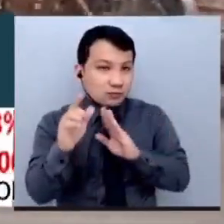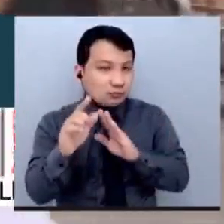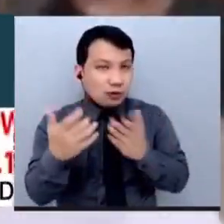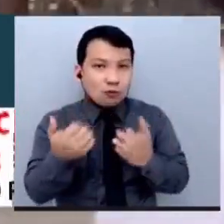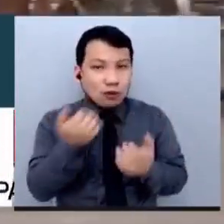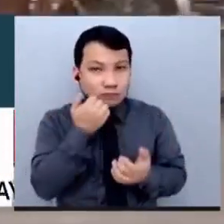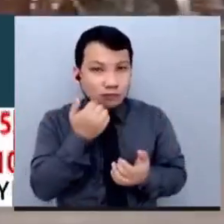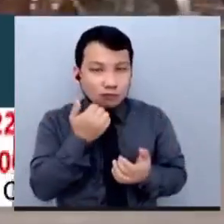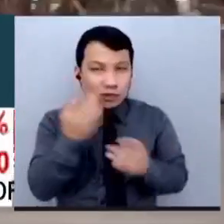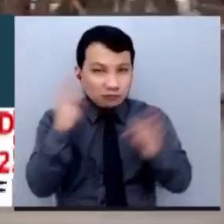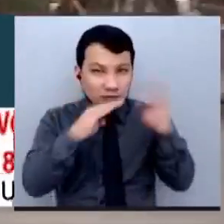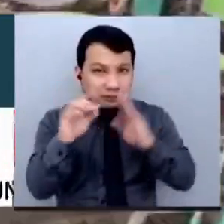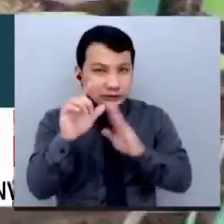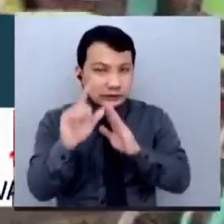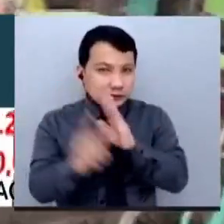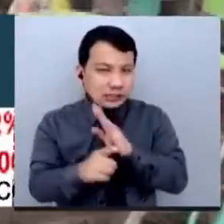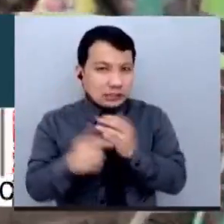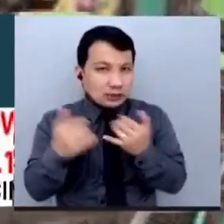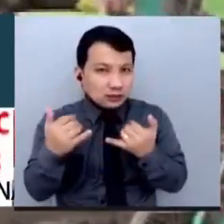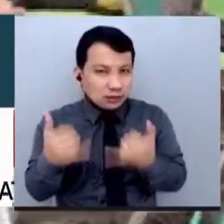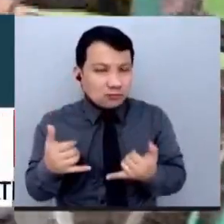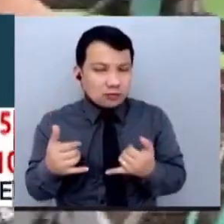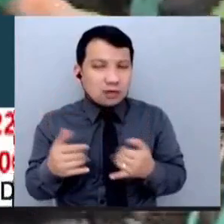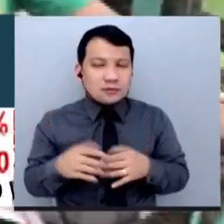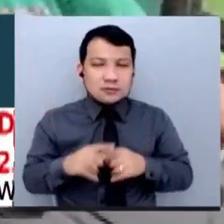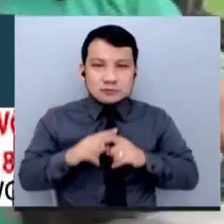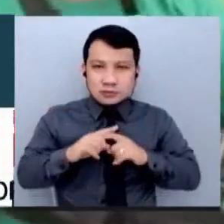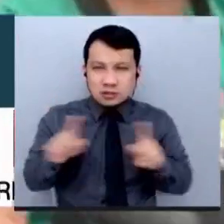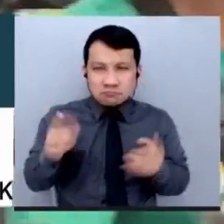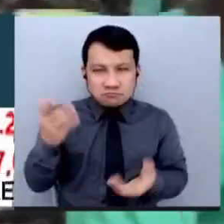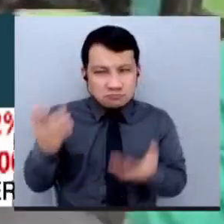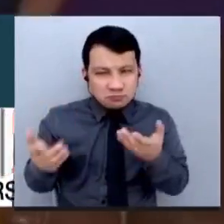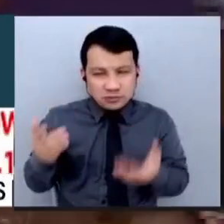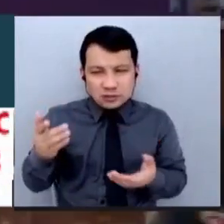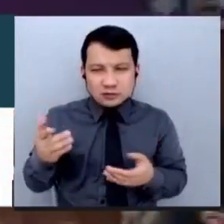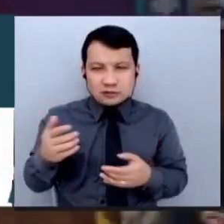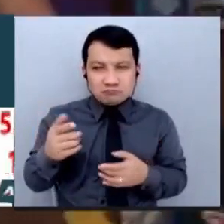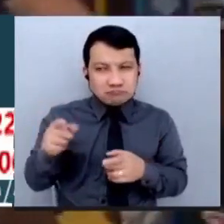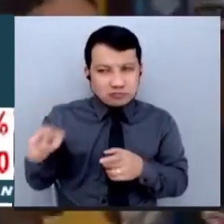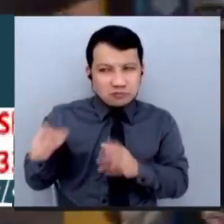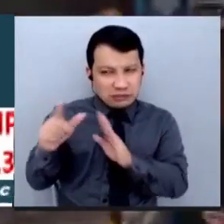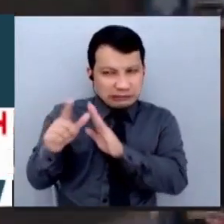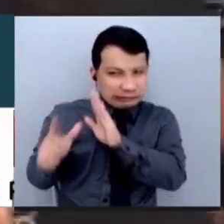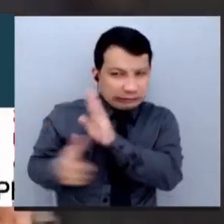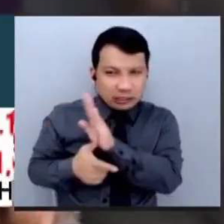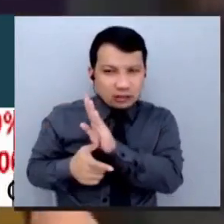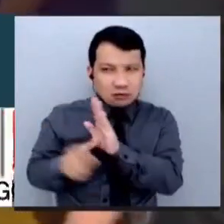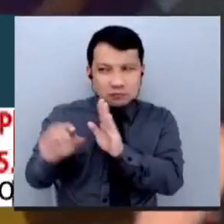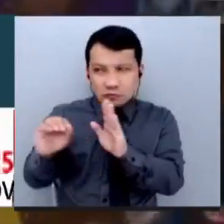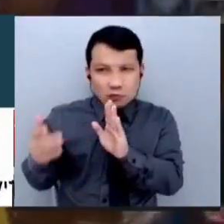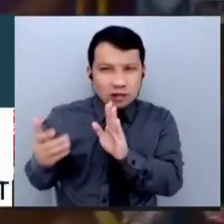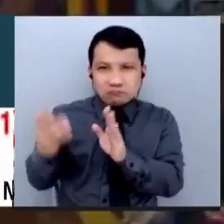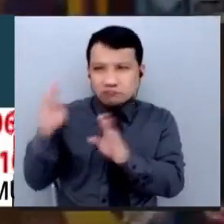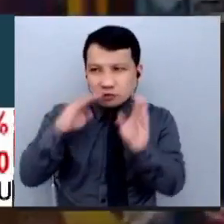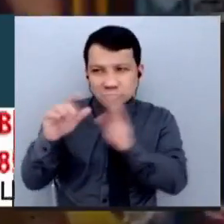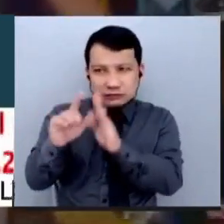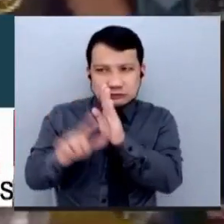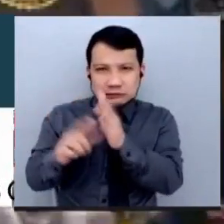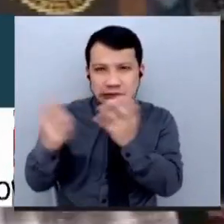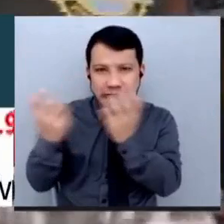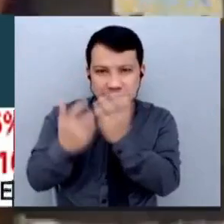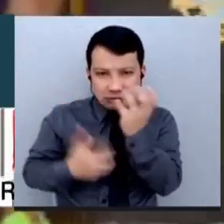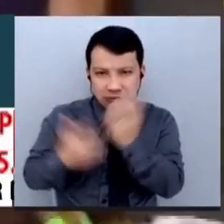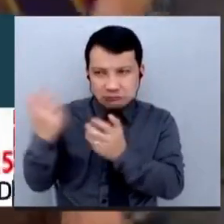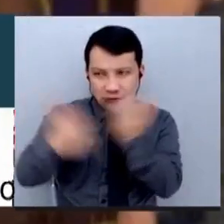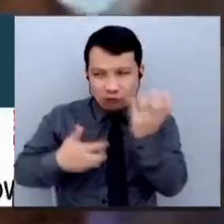Ang pinapag-aralan namin ngayon is may legal impediment ba o wala. Kung walang legal impediment, bibigyan namin ng